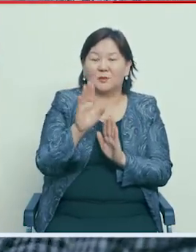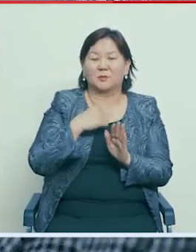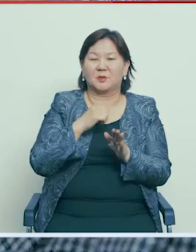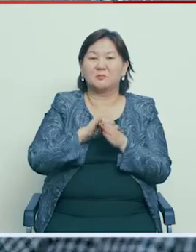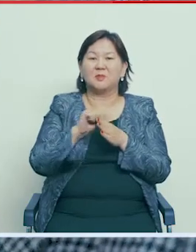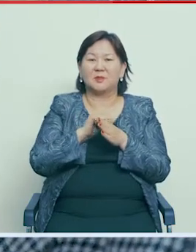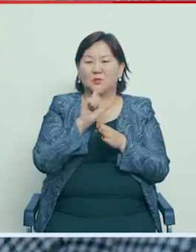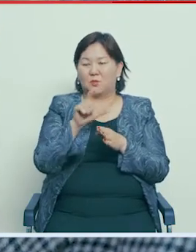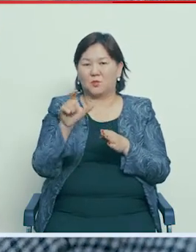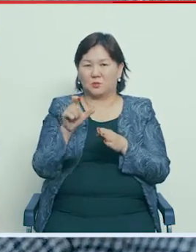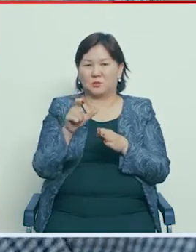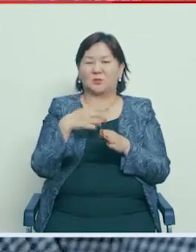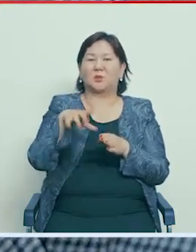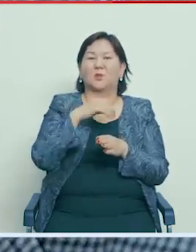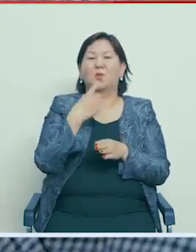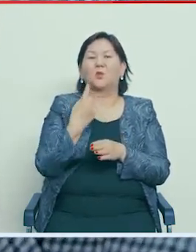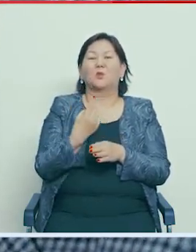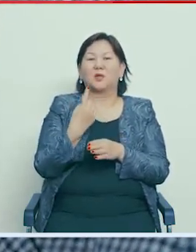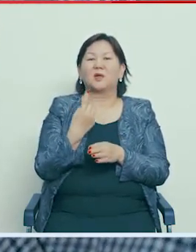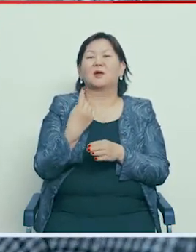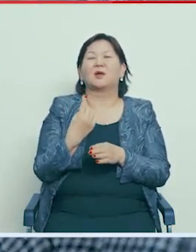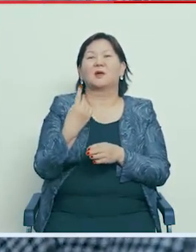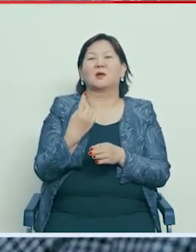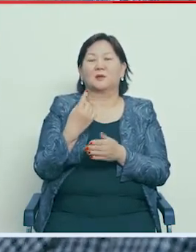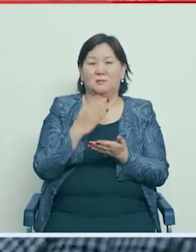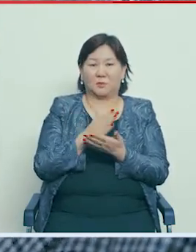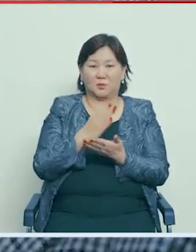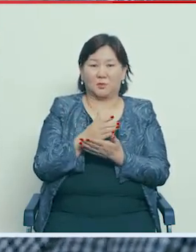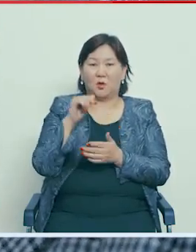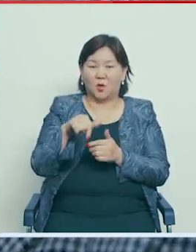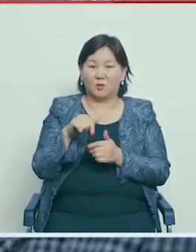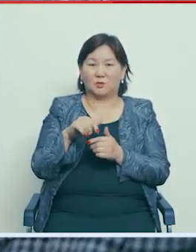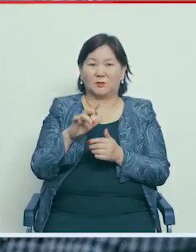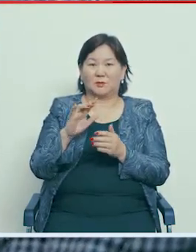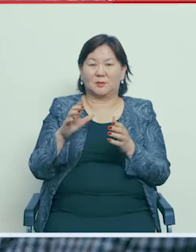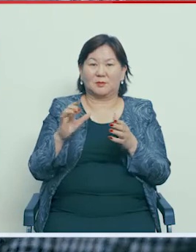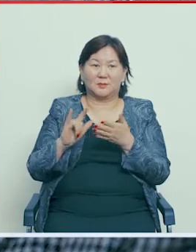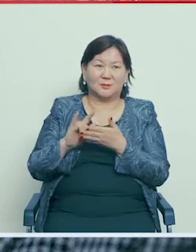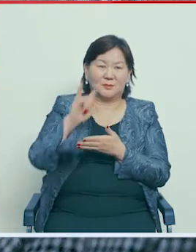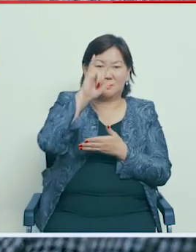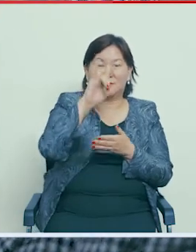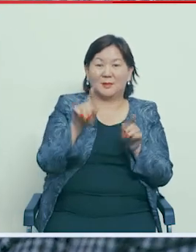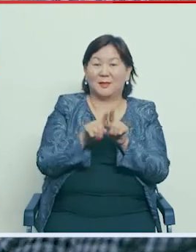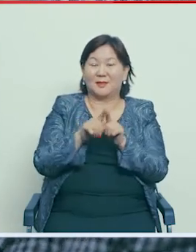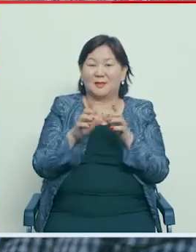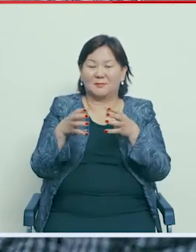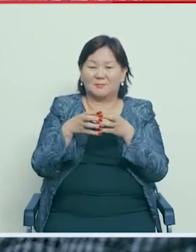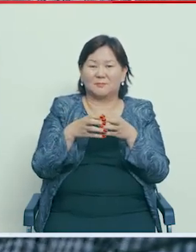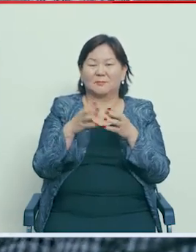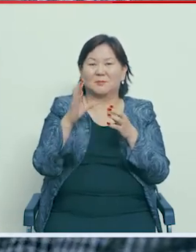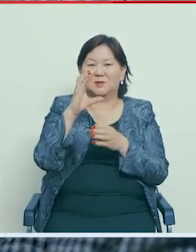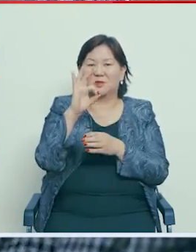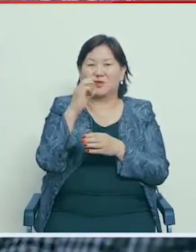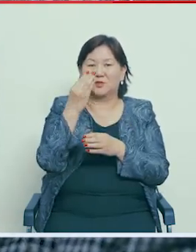нарыг болоо хүмүүс одоо бүр бидний хүлээлт бий болгоцсон байж байгаа байхгүй бид нар одоо нөгөө нисдэг баг нэртэй бид нар нэг сошиалар